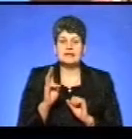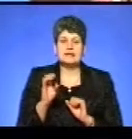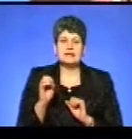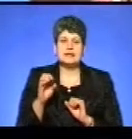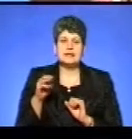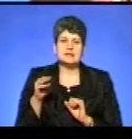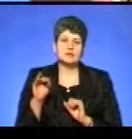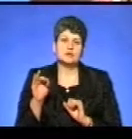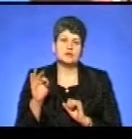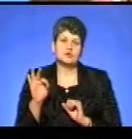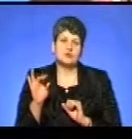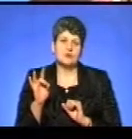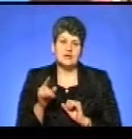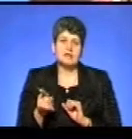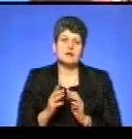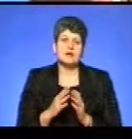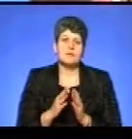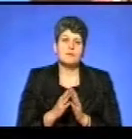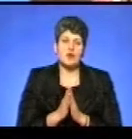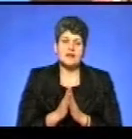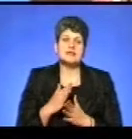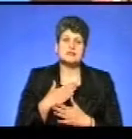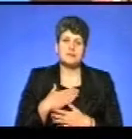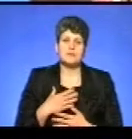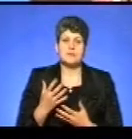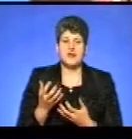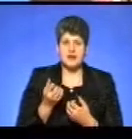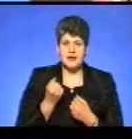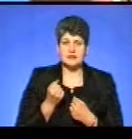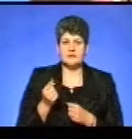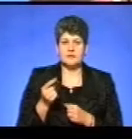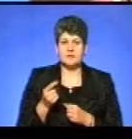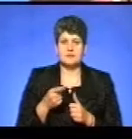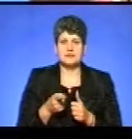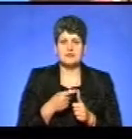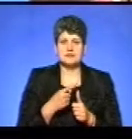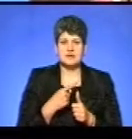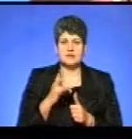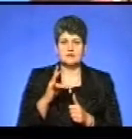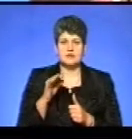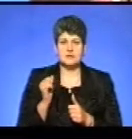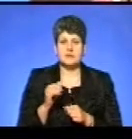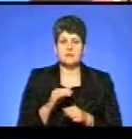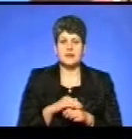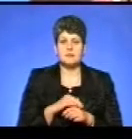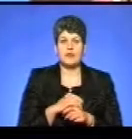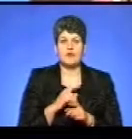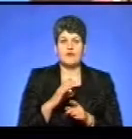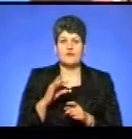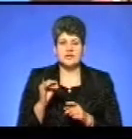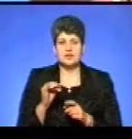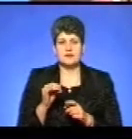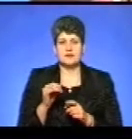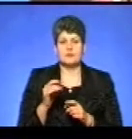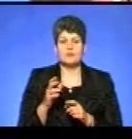Тернопільською Кремлецькою єпархією, їхнє прохання задовільнив прийняти в Тернопільську єпархію і мене назначив настоятелем церкви Благовіщення Пресвятої Богородиці. Кожної